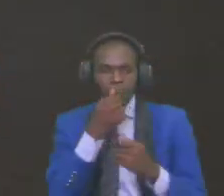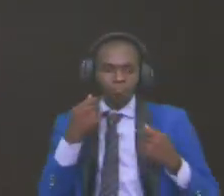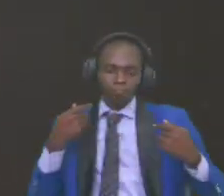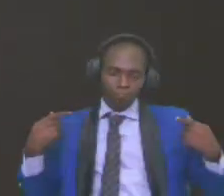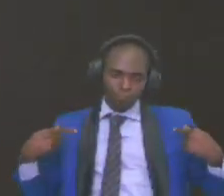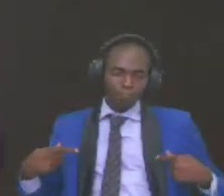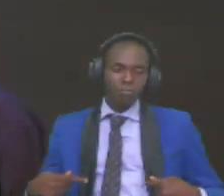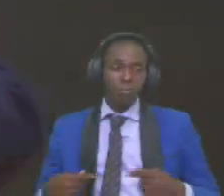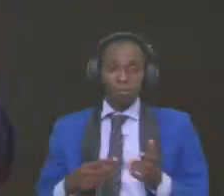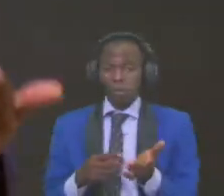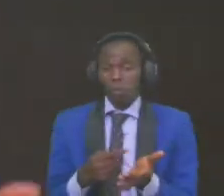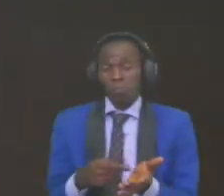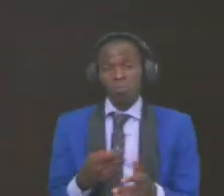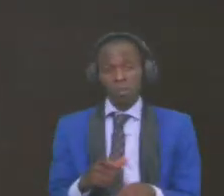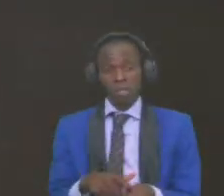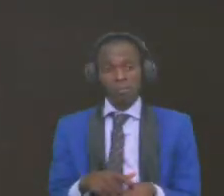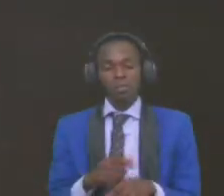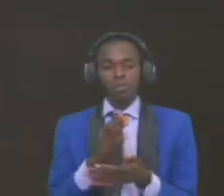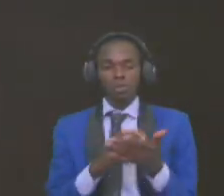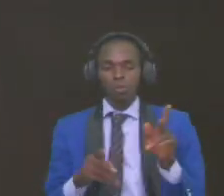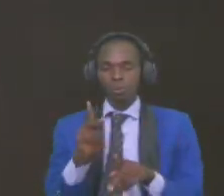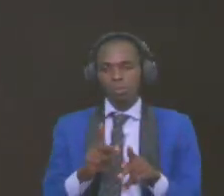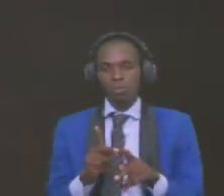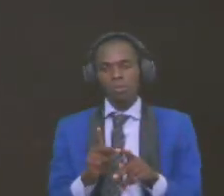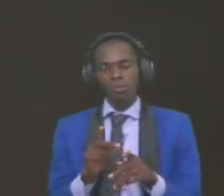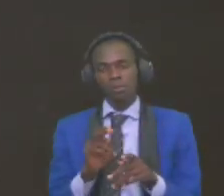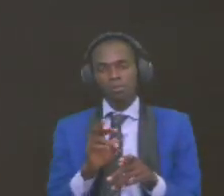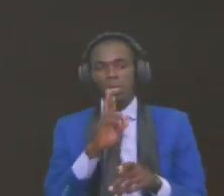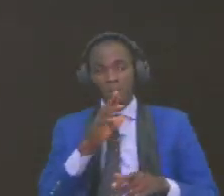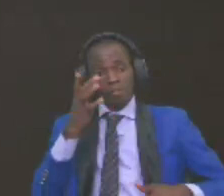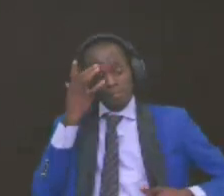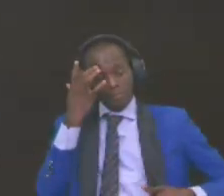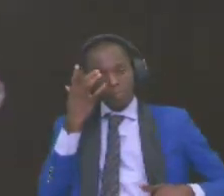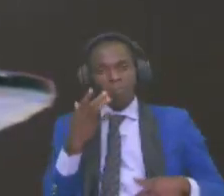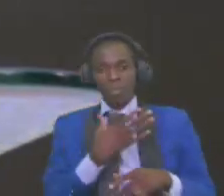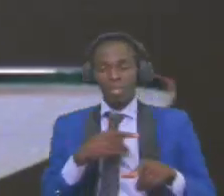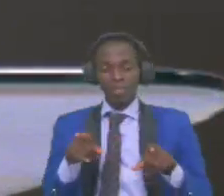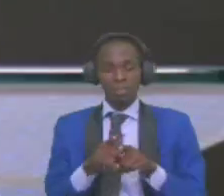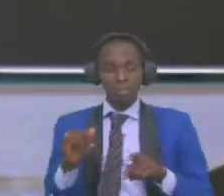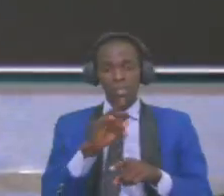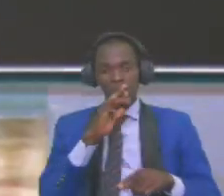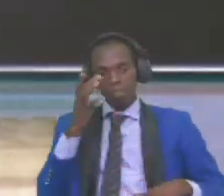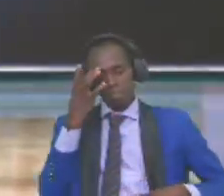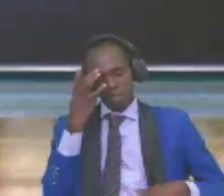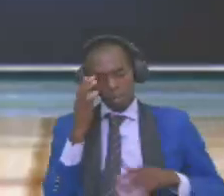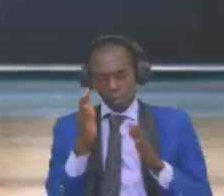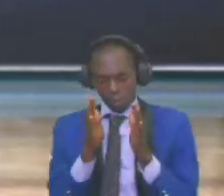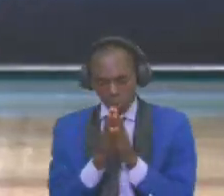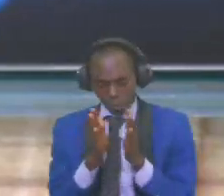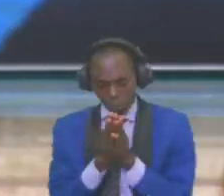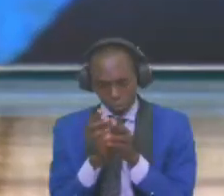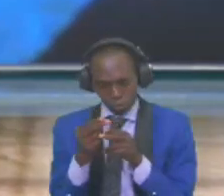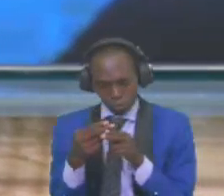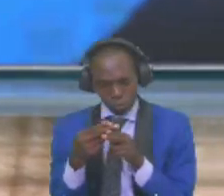pression parfois certains tombent malades et lorsqu'ils tombent malades et puis un